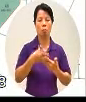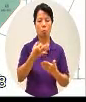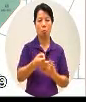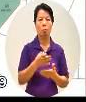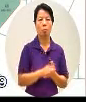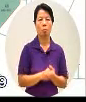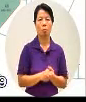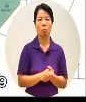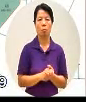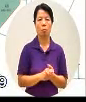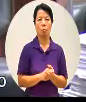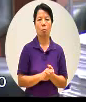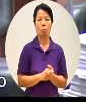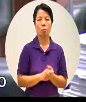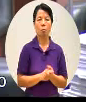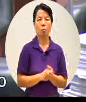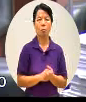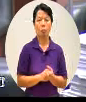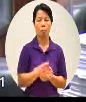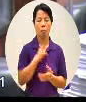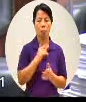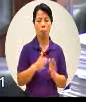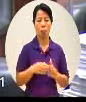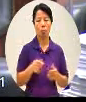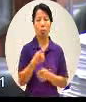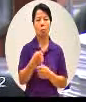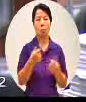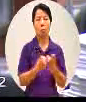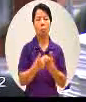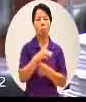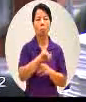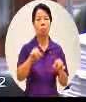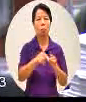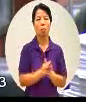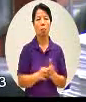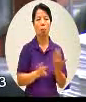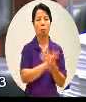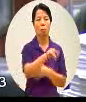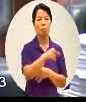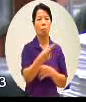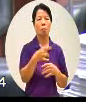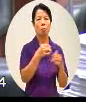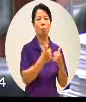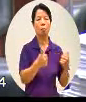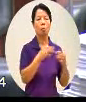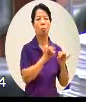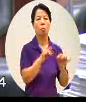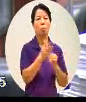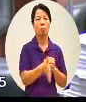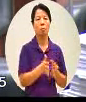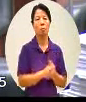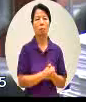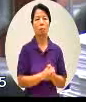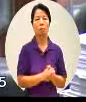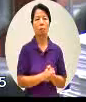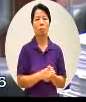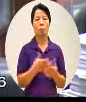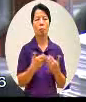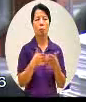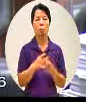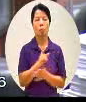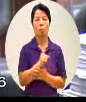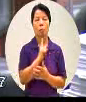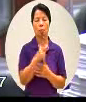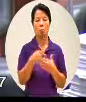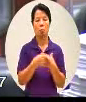额？比如我伫遮一分地，我会当去边啊，搁买一分地吗？卖个睁眼说瞎